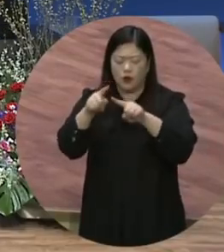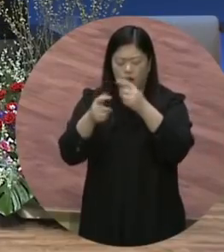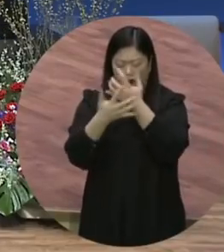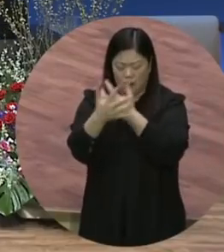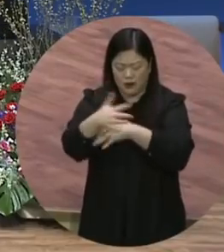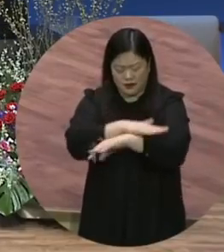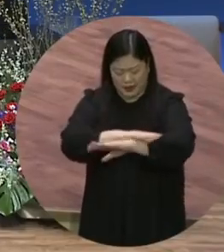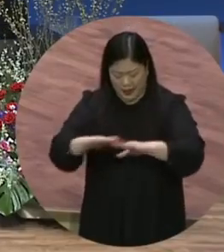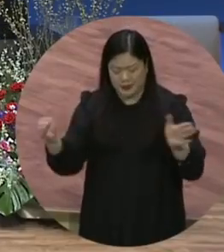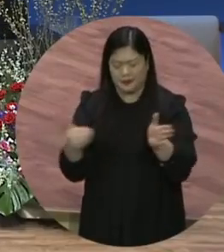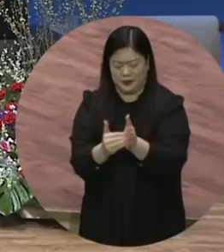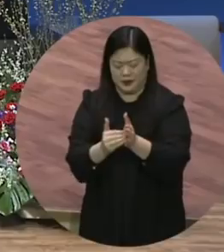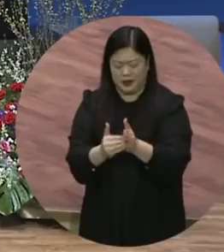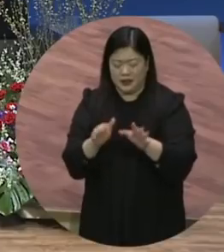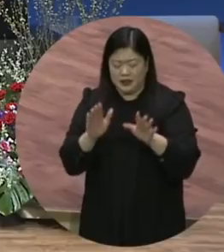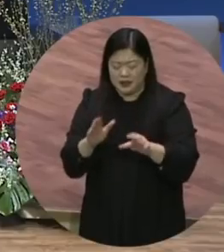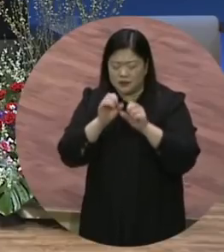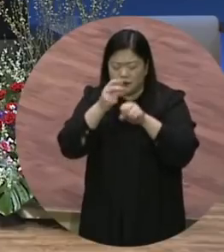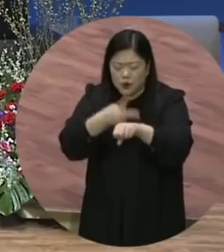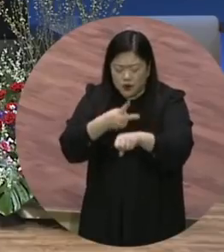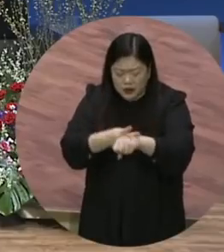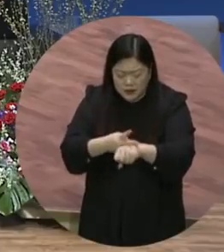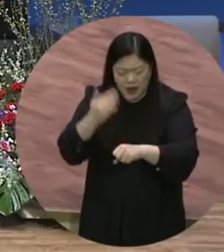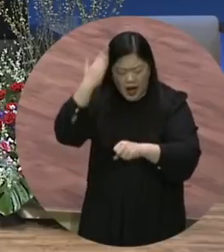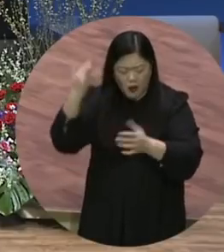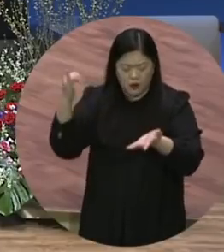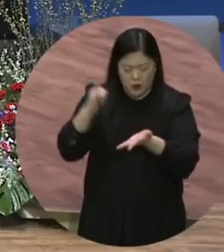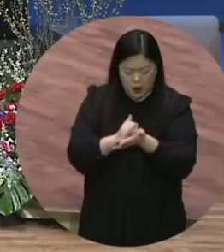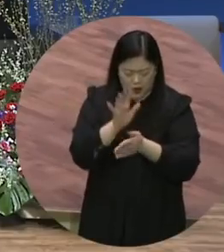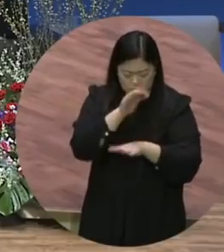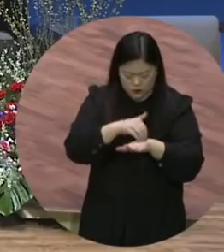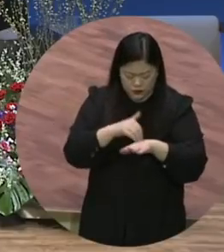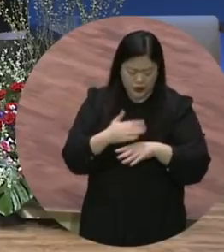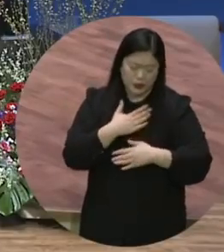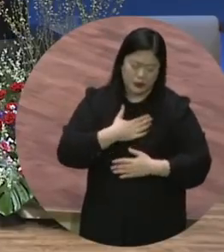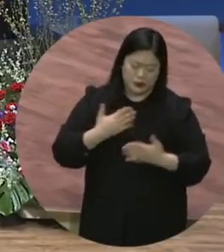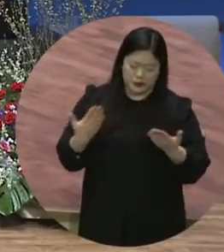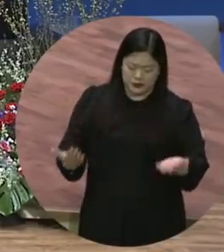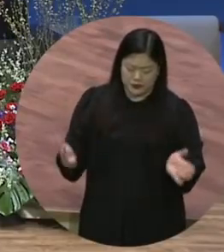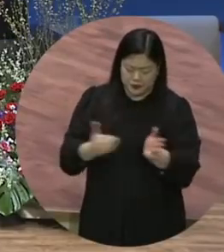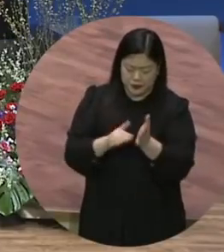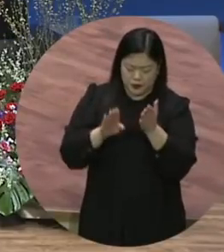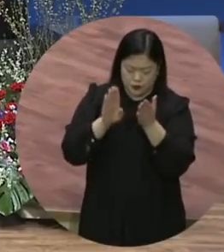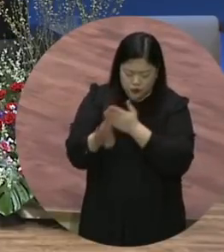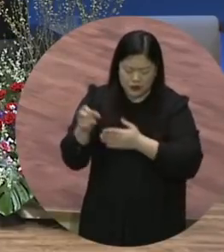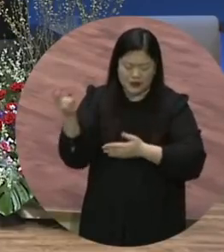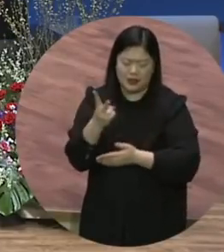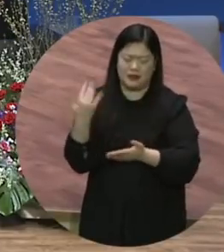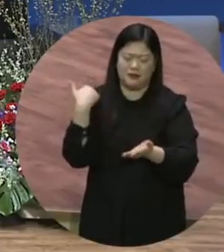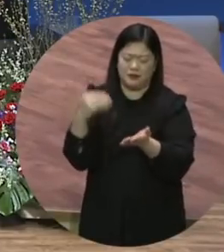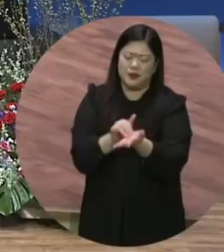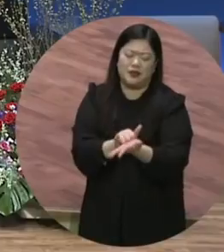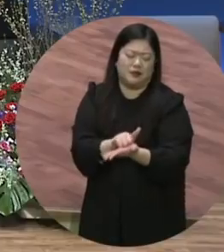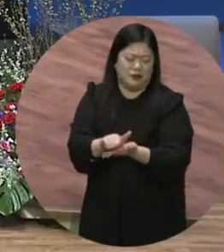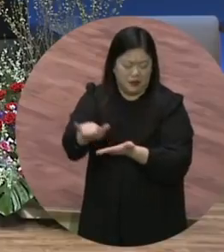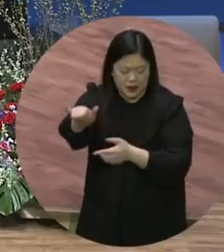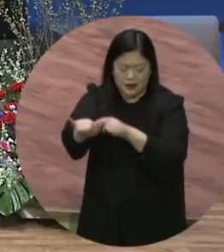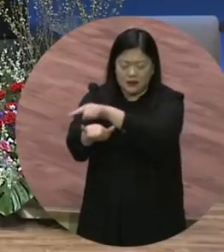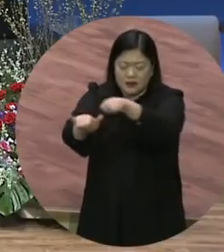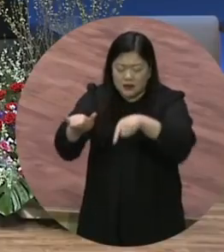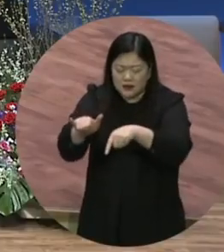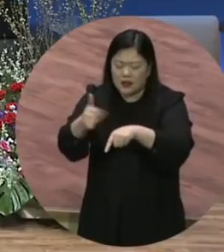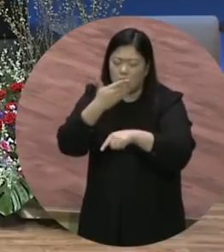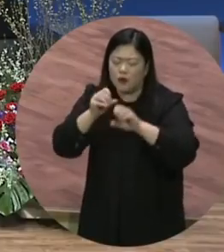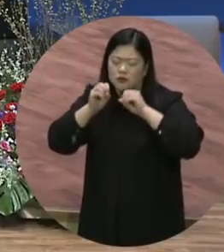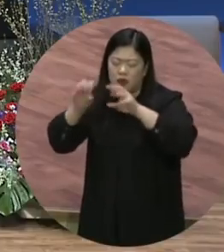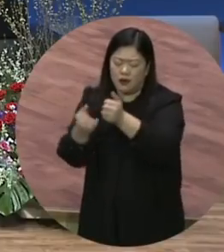흩어져 있는 우리 선교사님들에게 성령 충만과 오력을 도와주십시오. 선교지역마다 많은 불신 영혼들에게 예수 그리스도의 참된 생명운동이 일어날 수